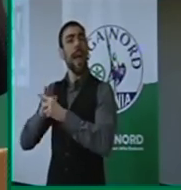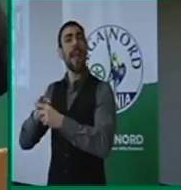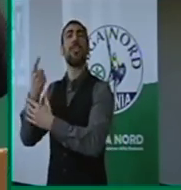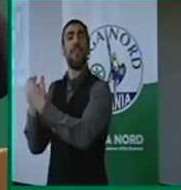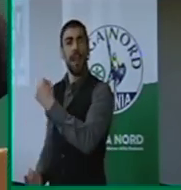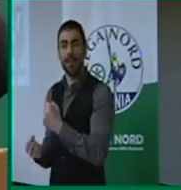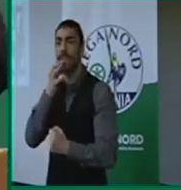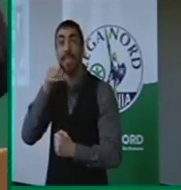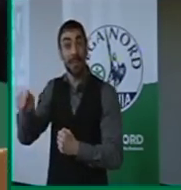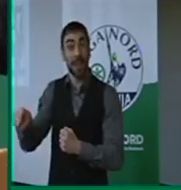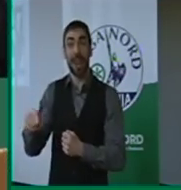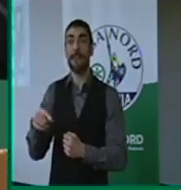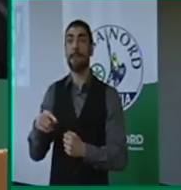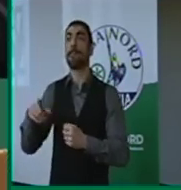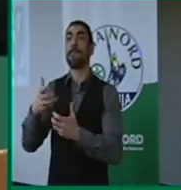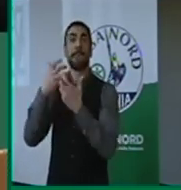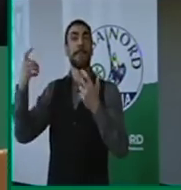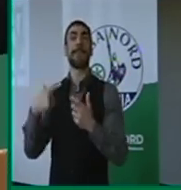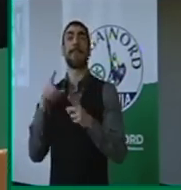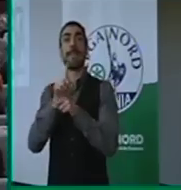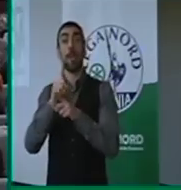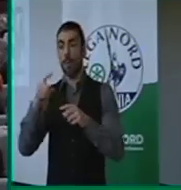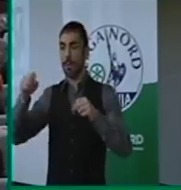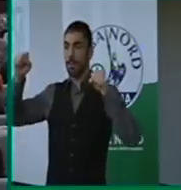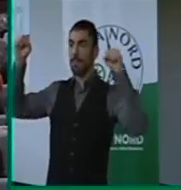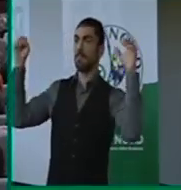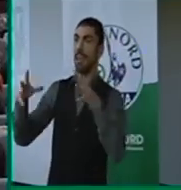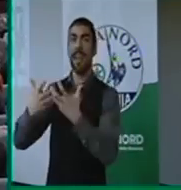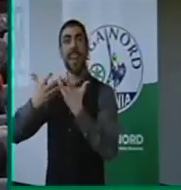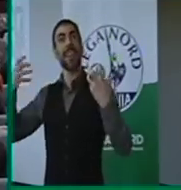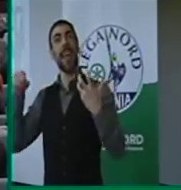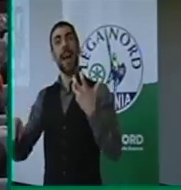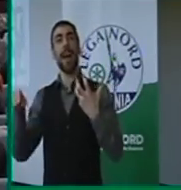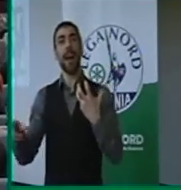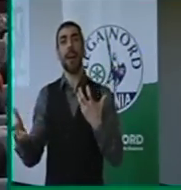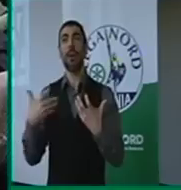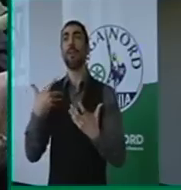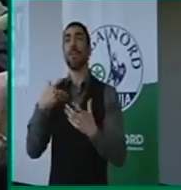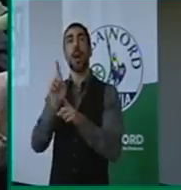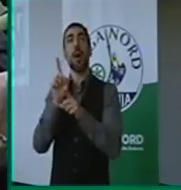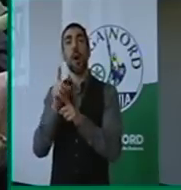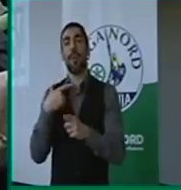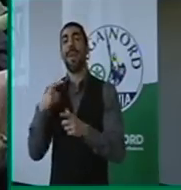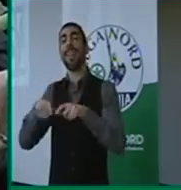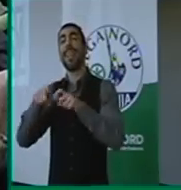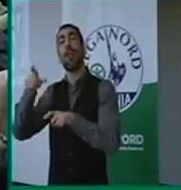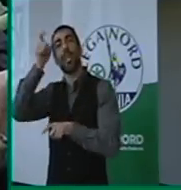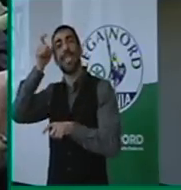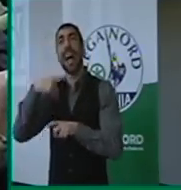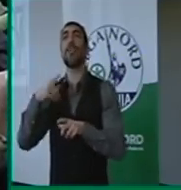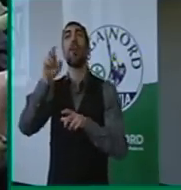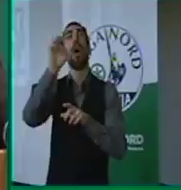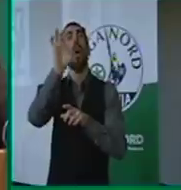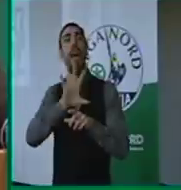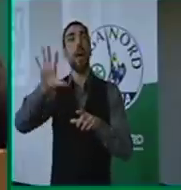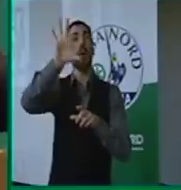significava significava dire con un neon grosso così Attenzione che c'è qualche titolo di stato in giro per l'Europa che